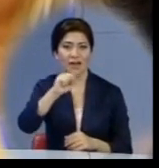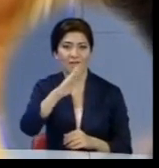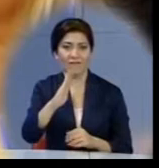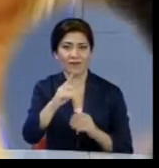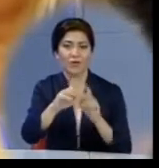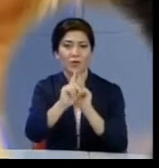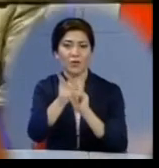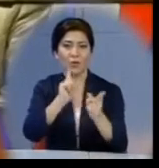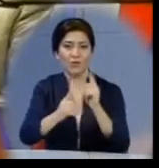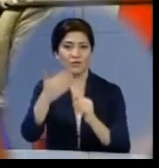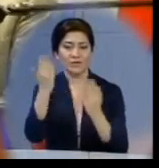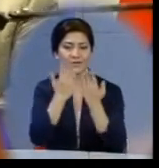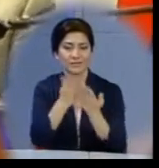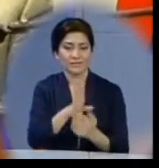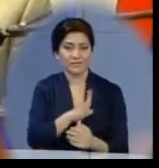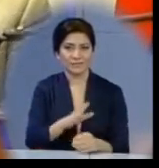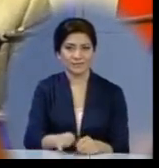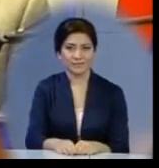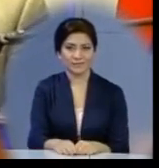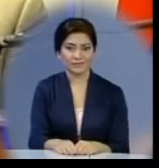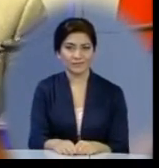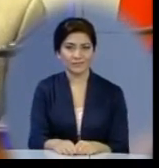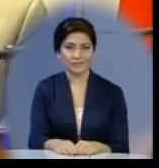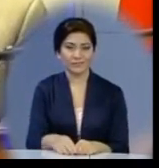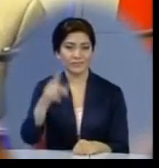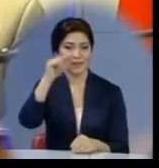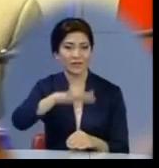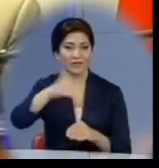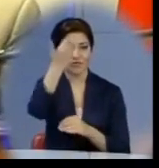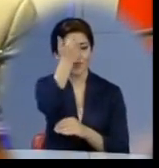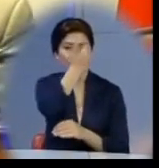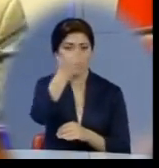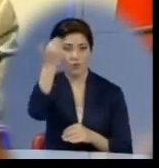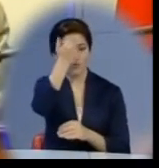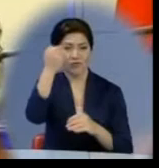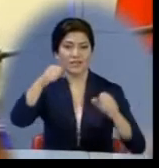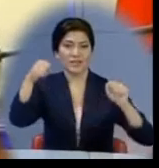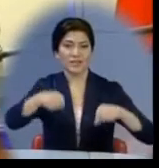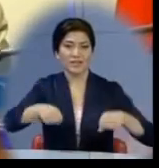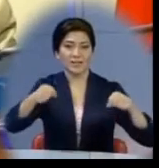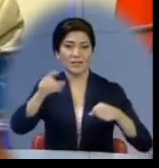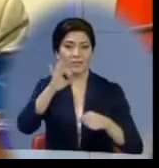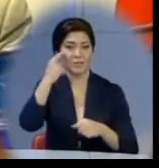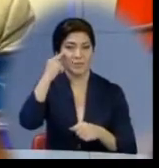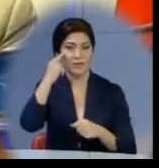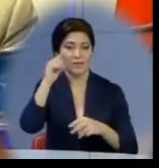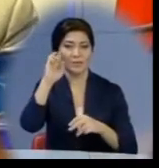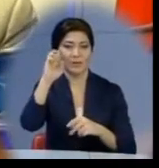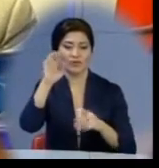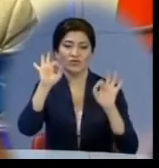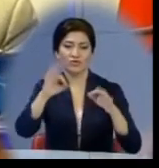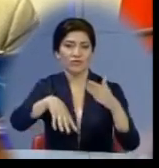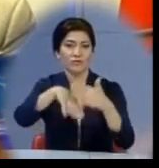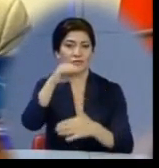Վատանյար յագյան։ Հայաստանի ժողորդը ժողորդավարական պետություն կարութելու հաստատում ընդրություն